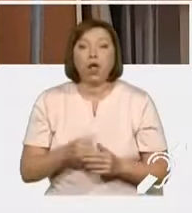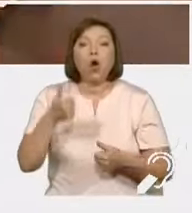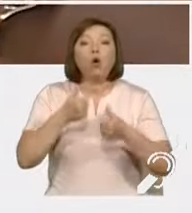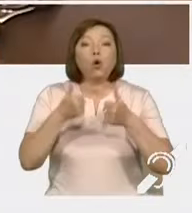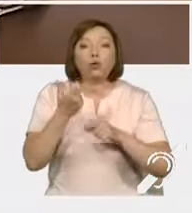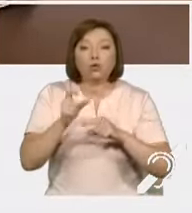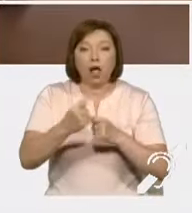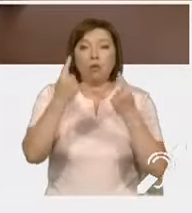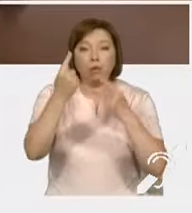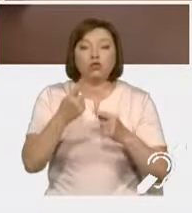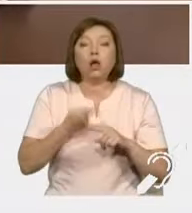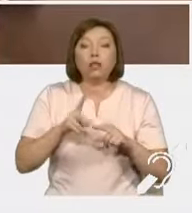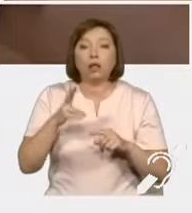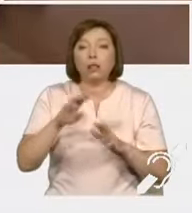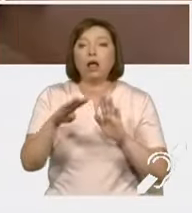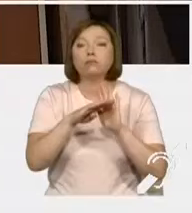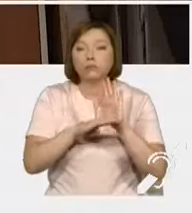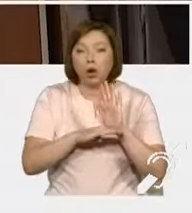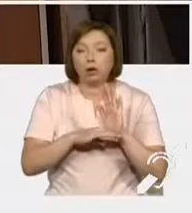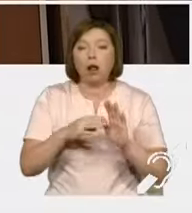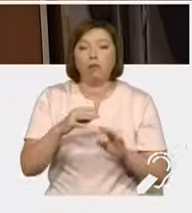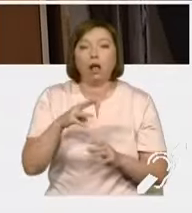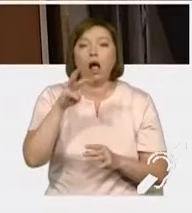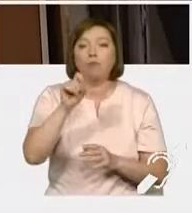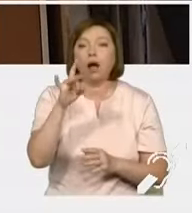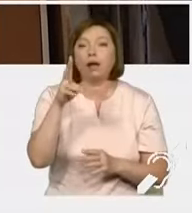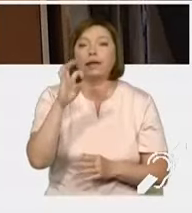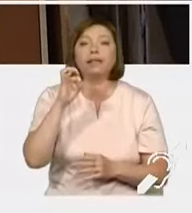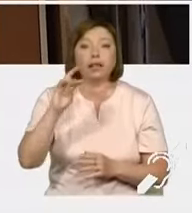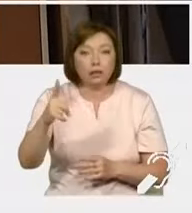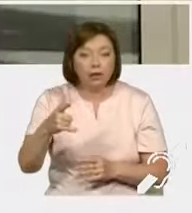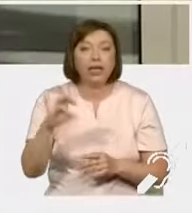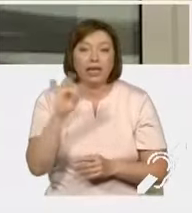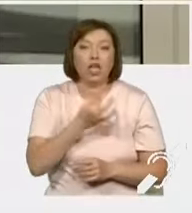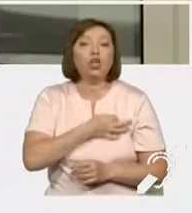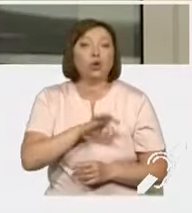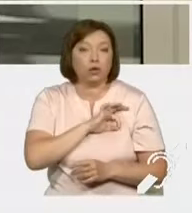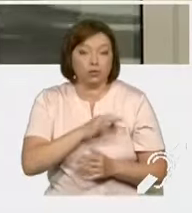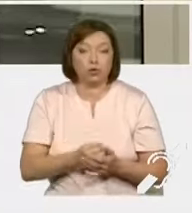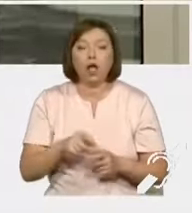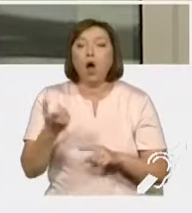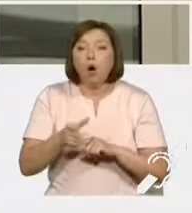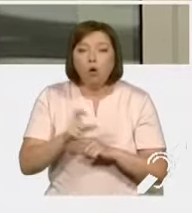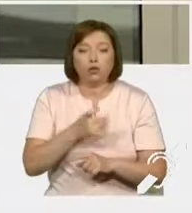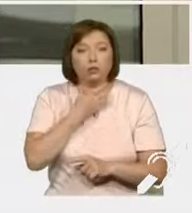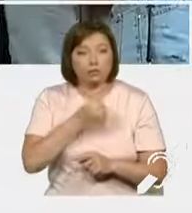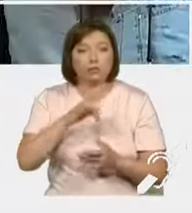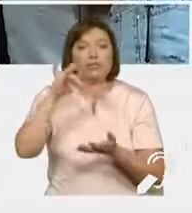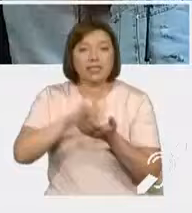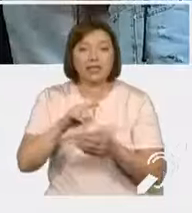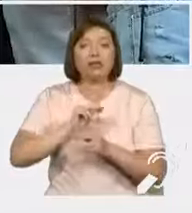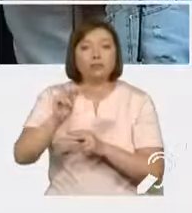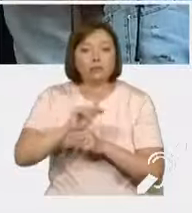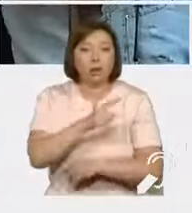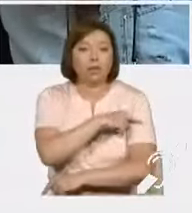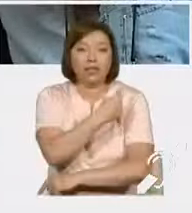Concursul cel mai mare este pentru programele de formare profesională marketing și jurisprudență. Foarte căutat este și Centrul de Excelență în